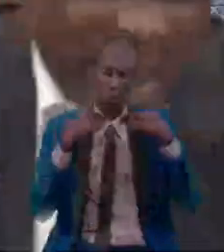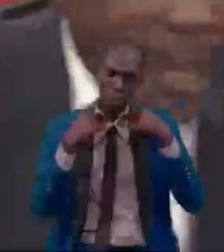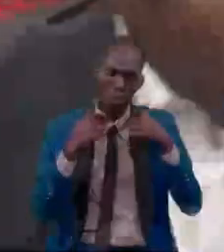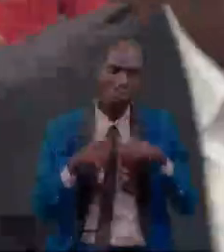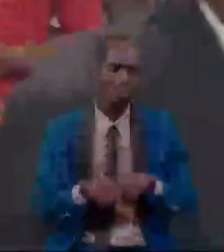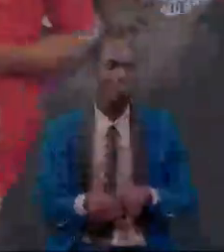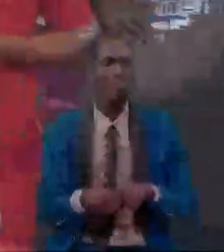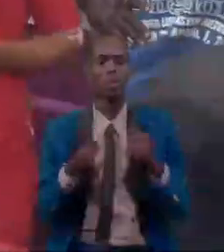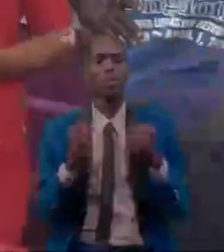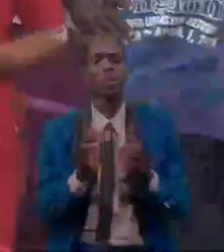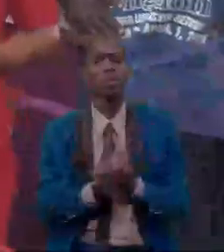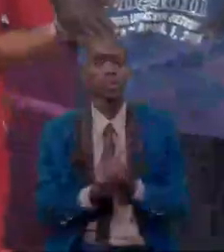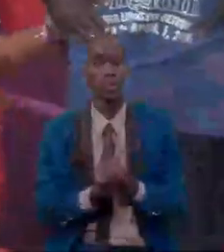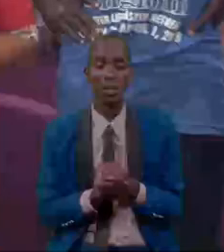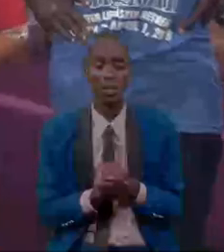Les jougs sont brisés.